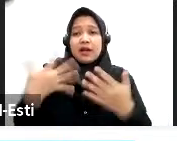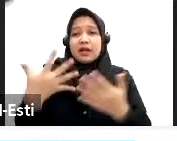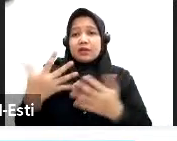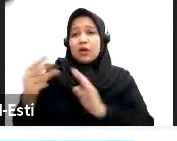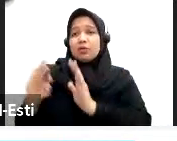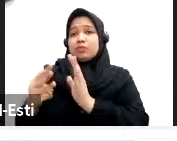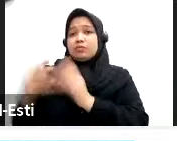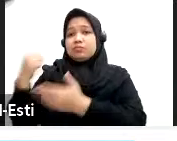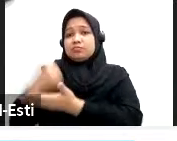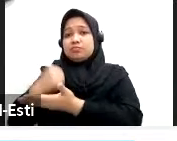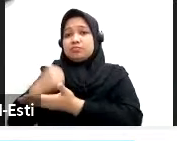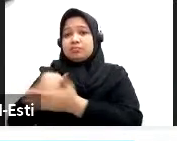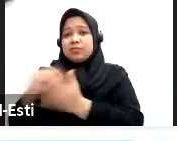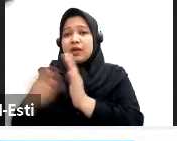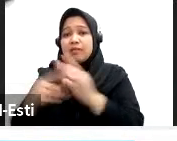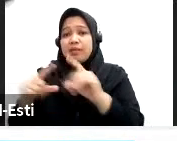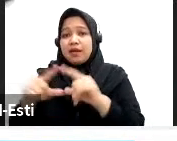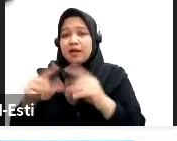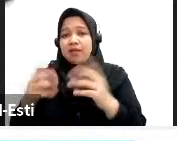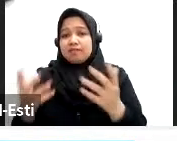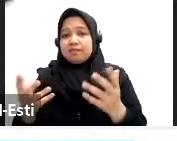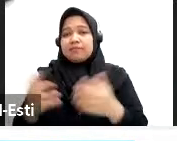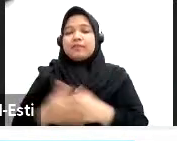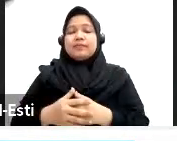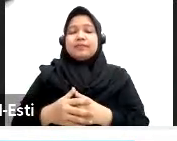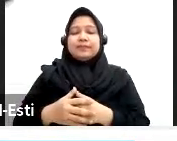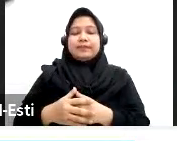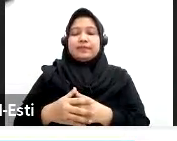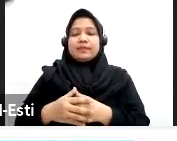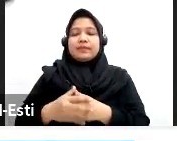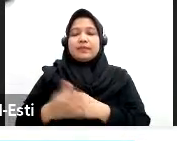bicara parfum hop apapun capotia next